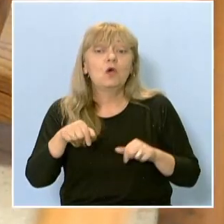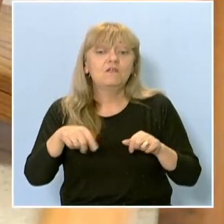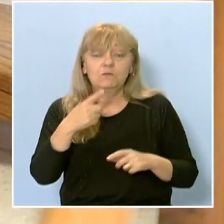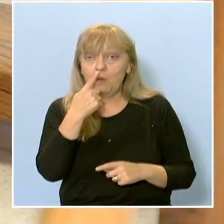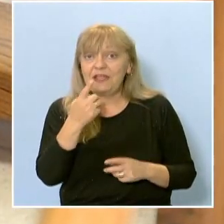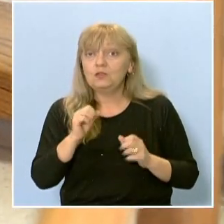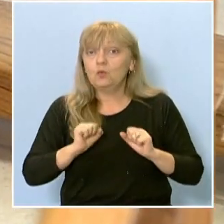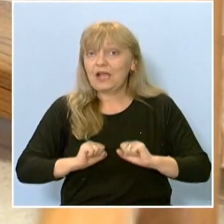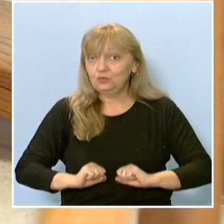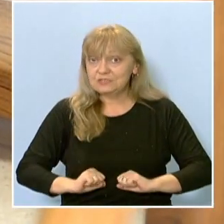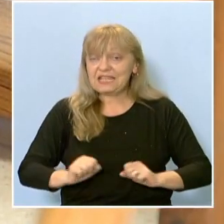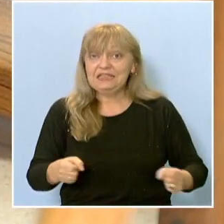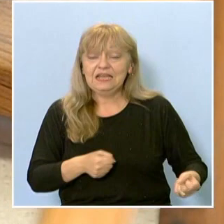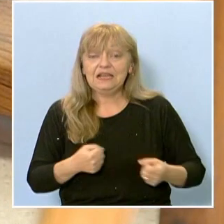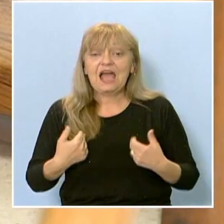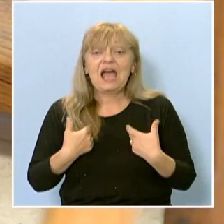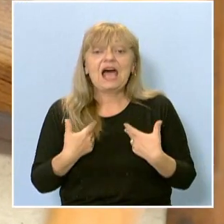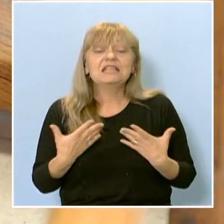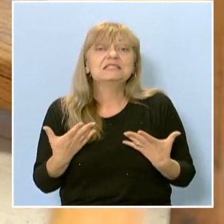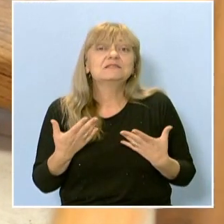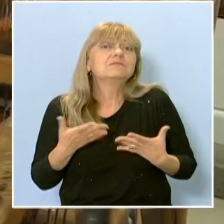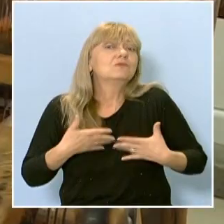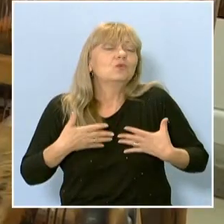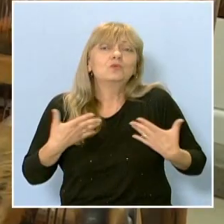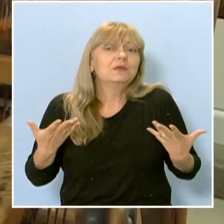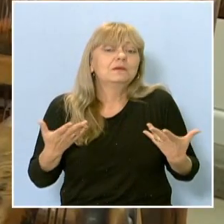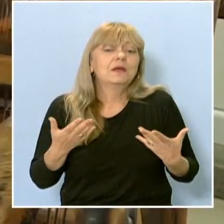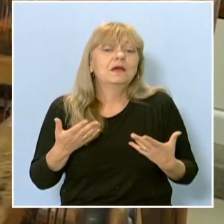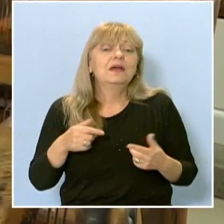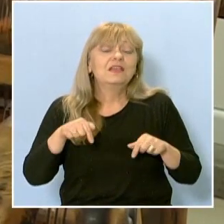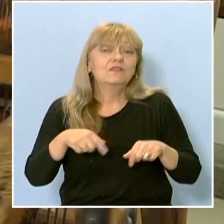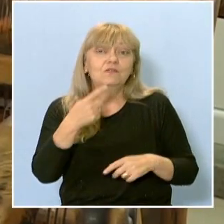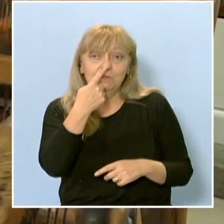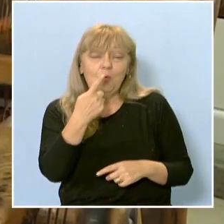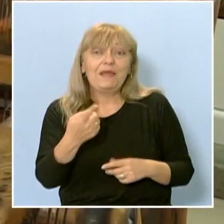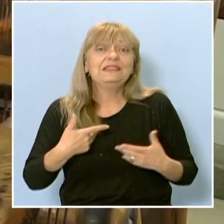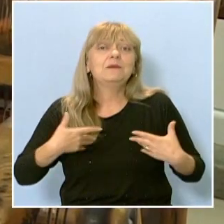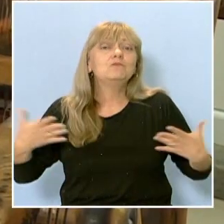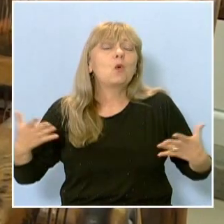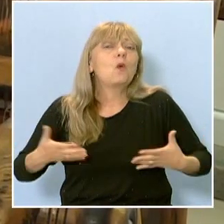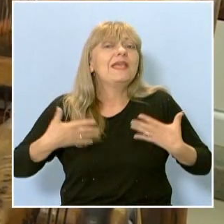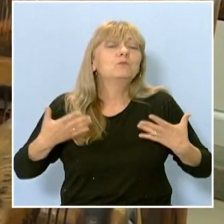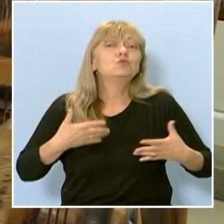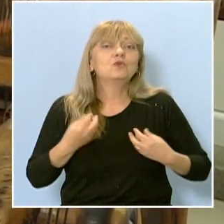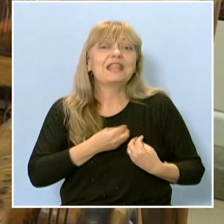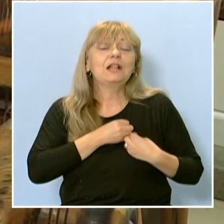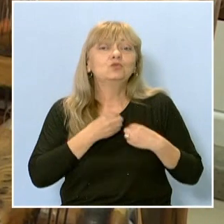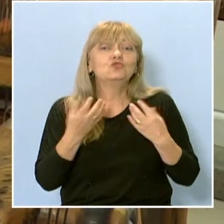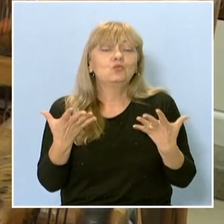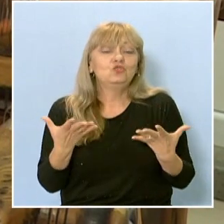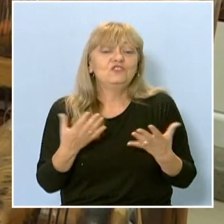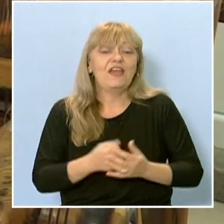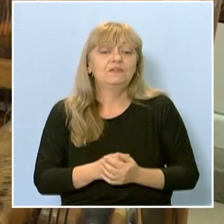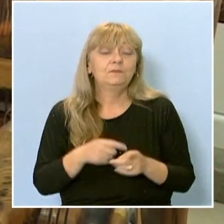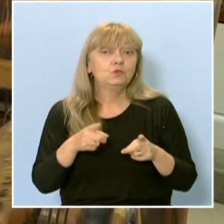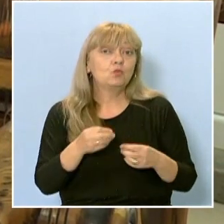стана, аз се слях с него. Беше. Дори в момента така емоционално го изживявам. Това